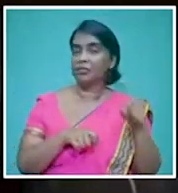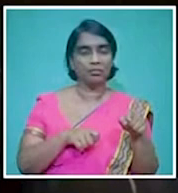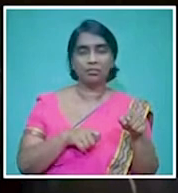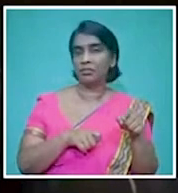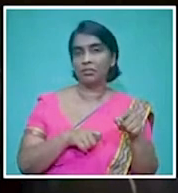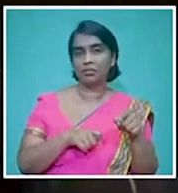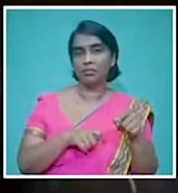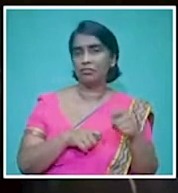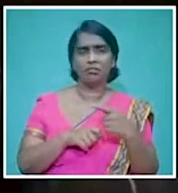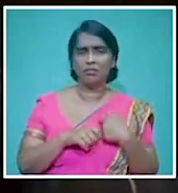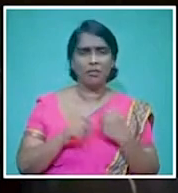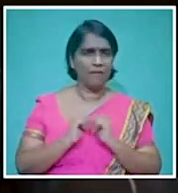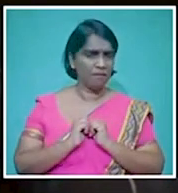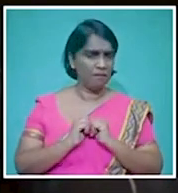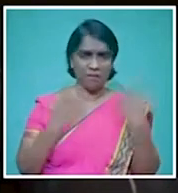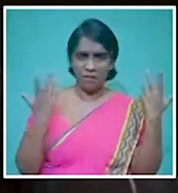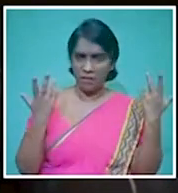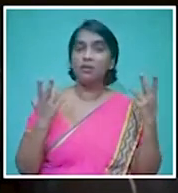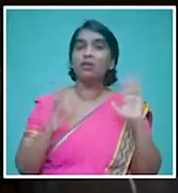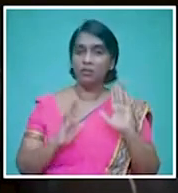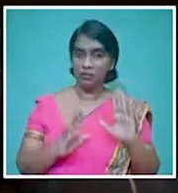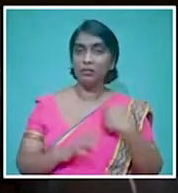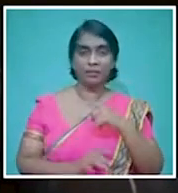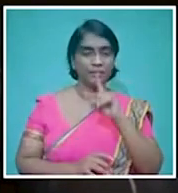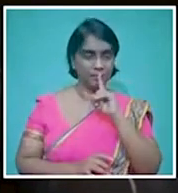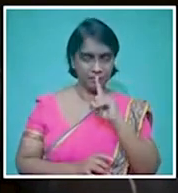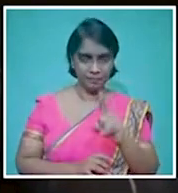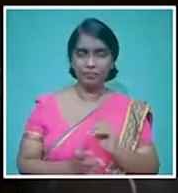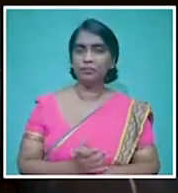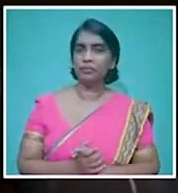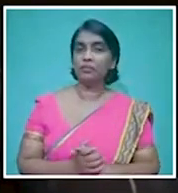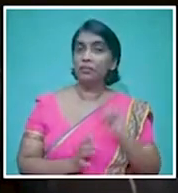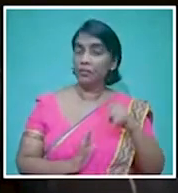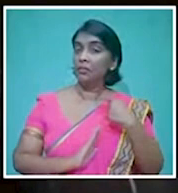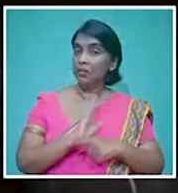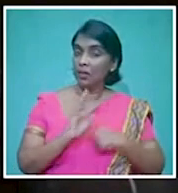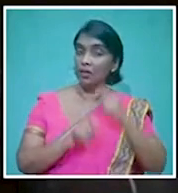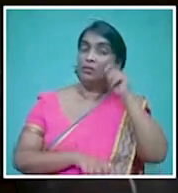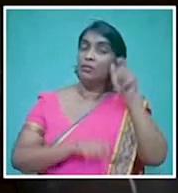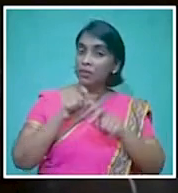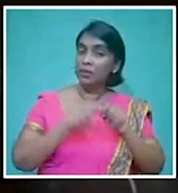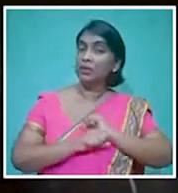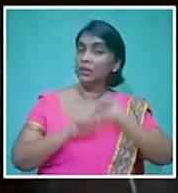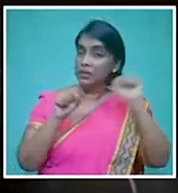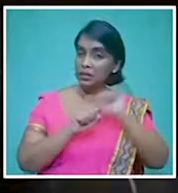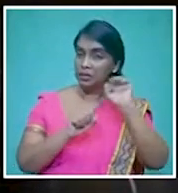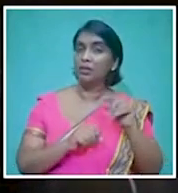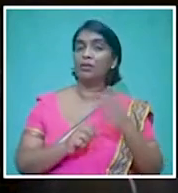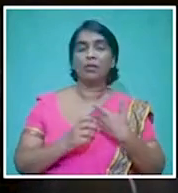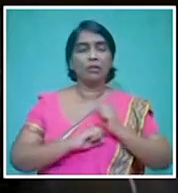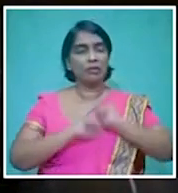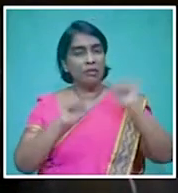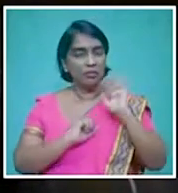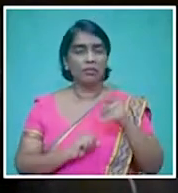පුරවැසියන්ටවත් කිසිම අවශ්‍යතාවයක් නැහැ කියන එකත් අපි මතක් කරන්න ඕනේ. මේ රටේ ජනතාව අරගල කරන්නෙත්